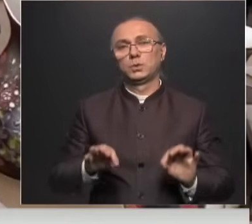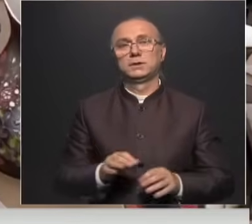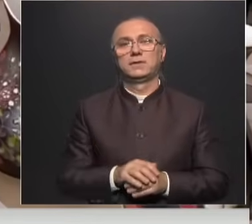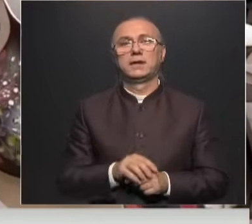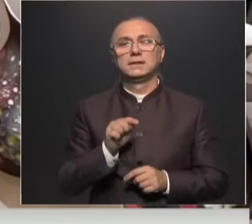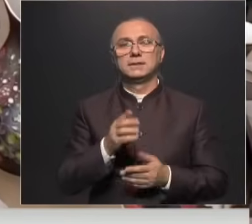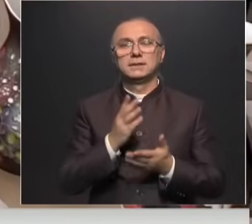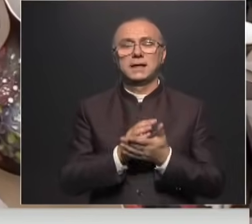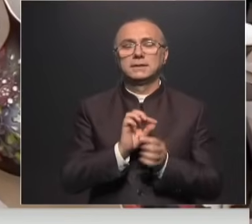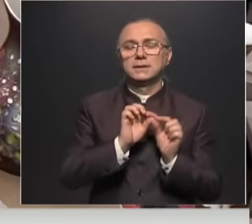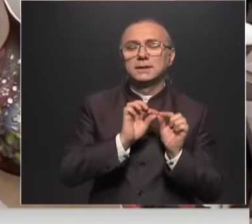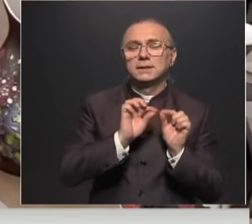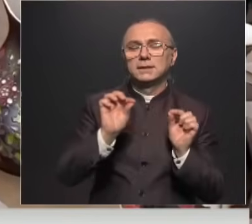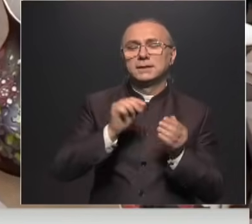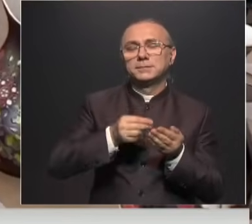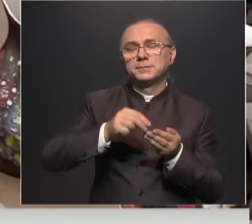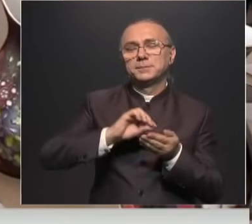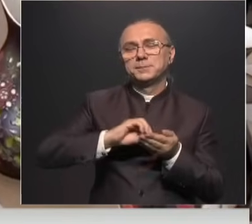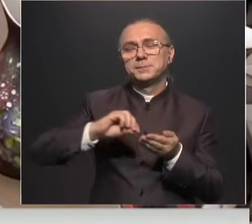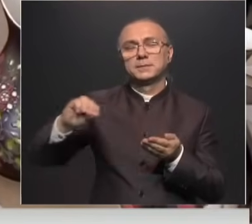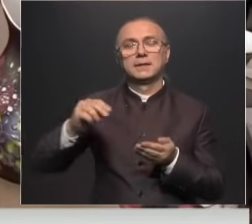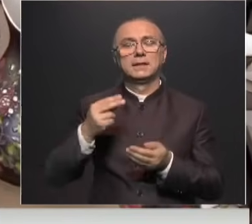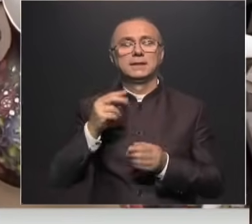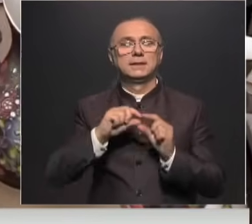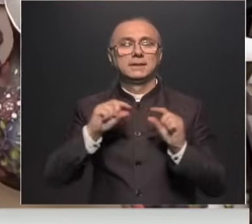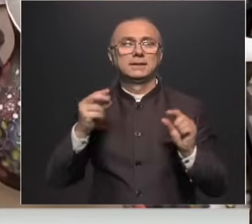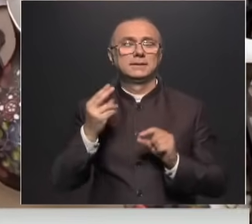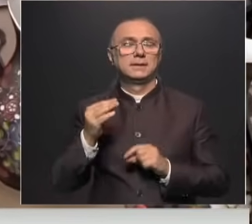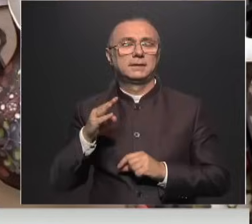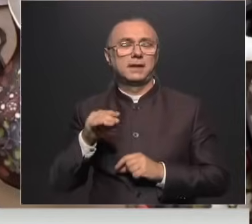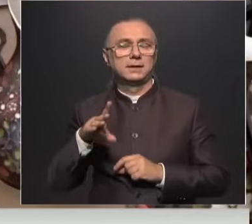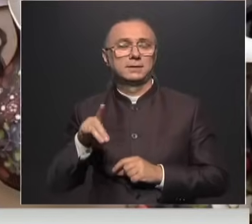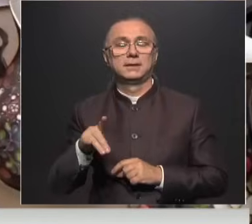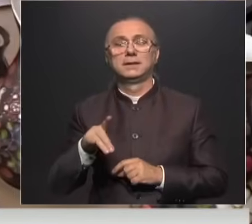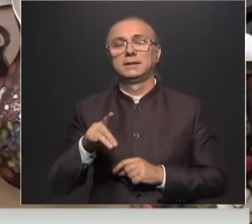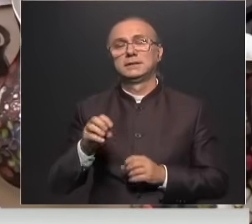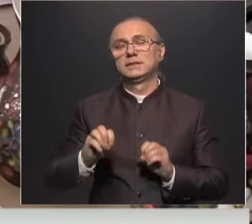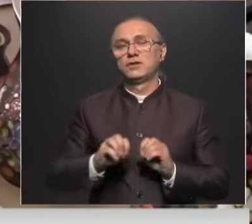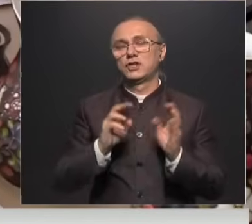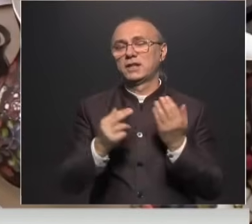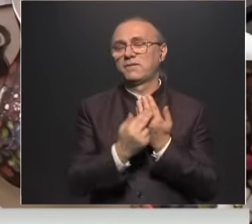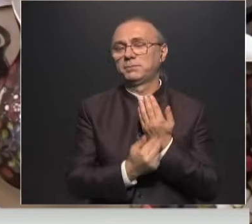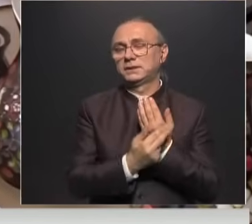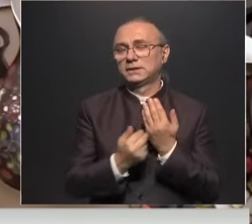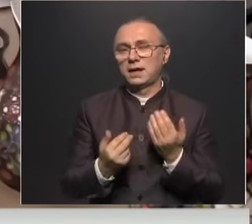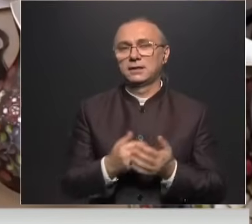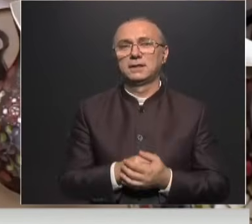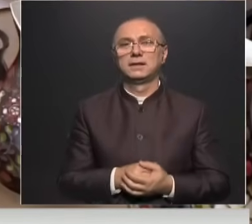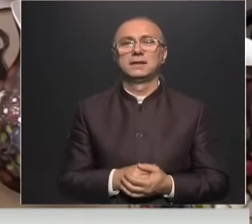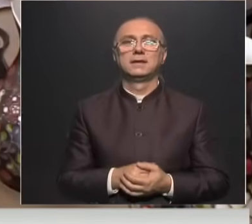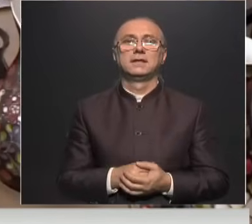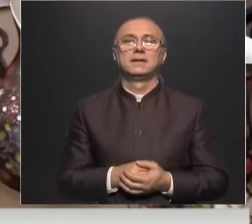цитаты к Священному Писанию, и самые известные и прекрасные символы христианского искусства, как